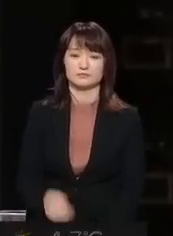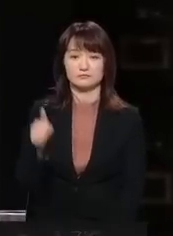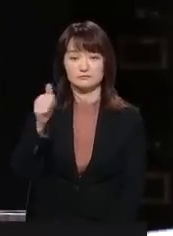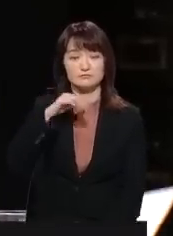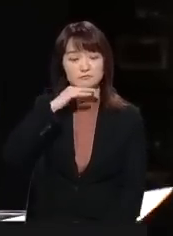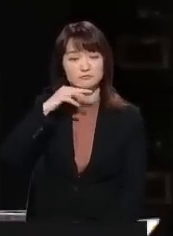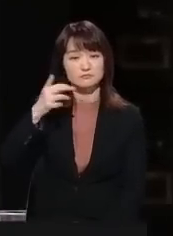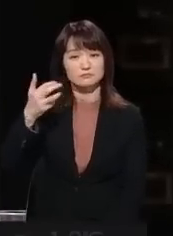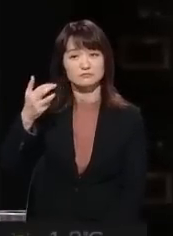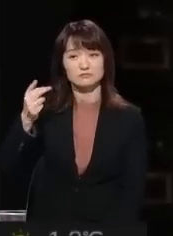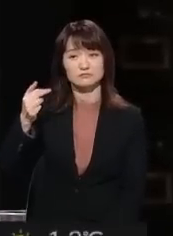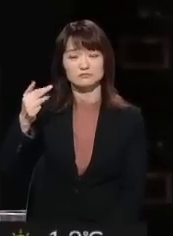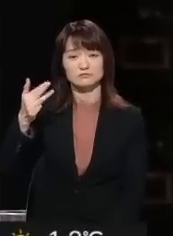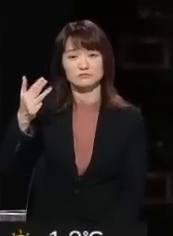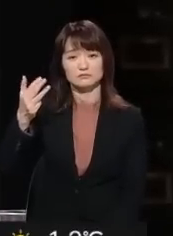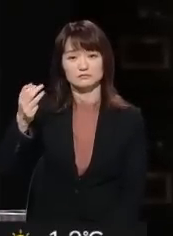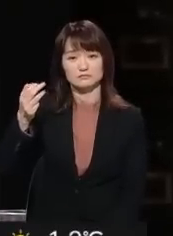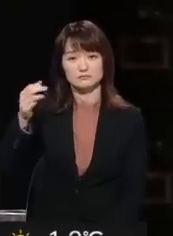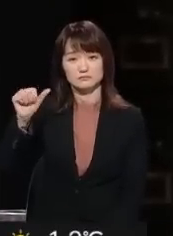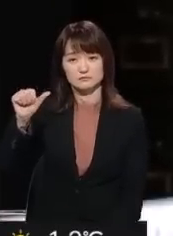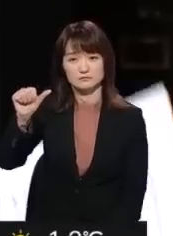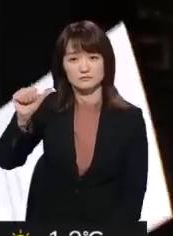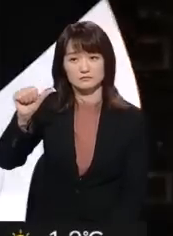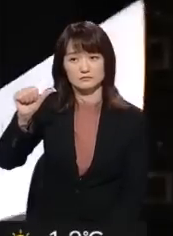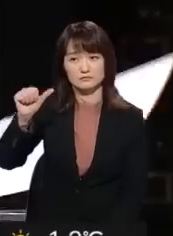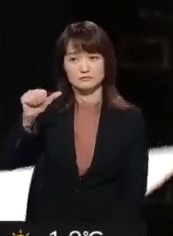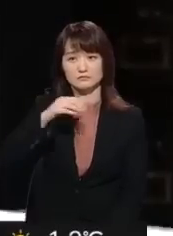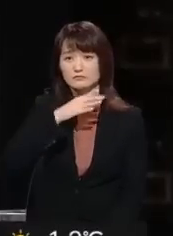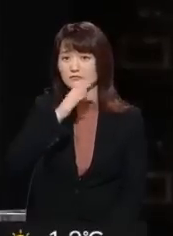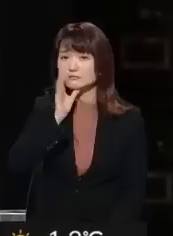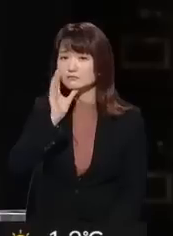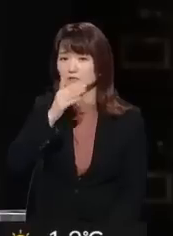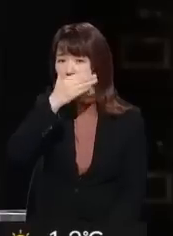85시나 이런 된 고령의 할아버지가